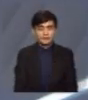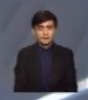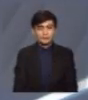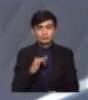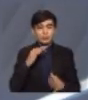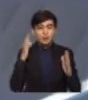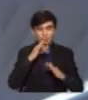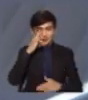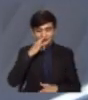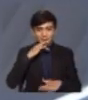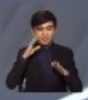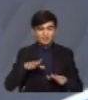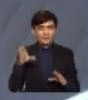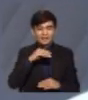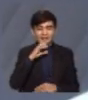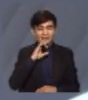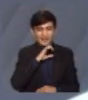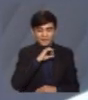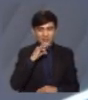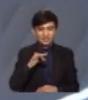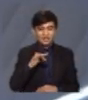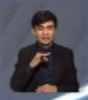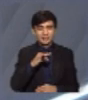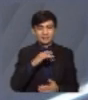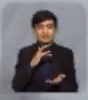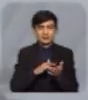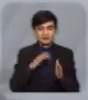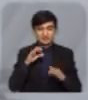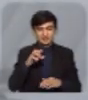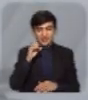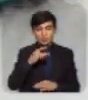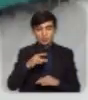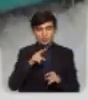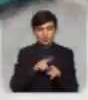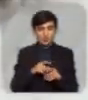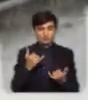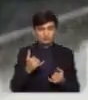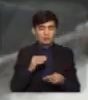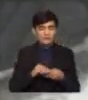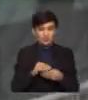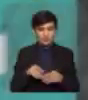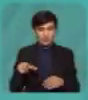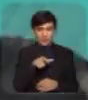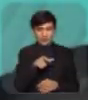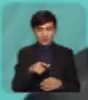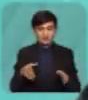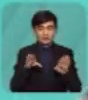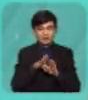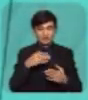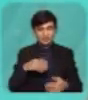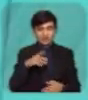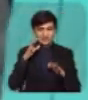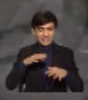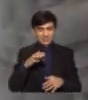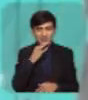Непогода в Казахстане. По всей северной и центральной части республики сегодня вновь закрыты трассы. Метель добавила снега к тому, что